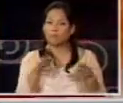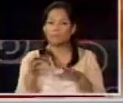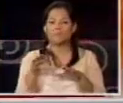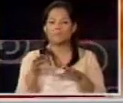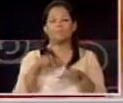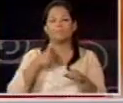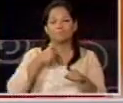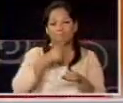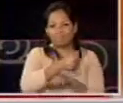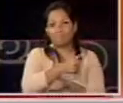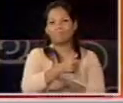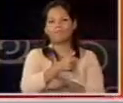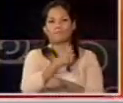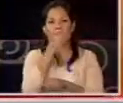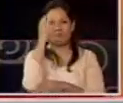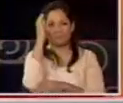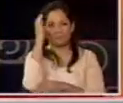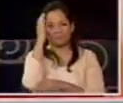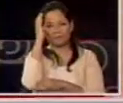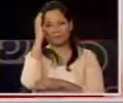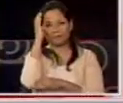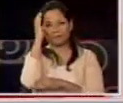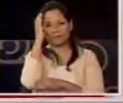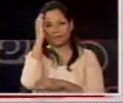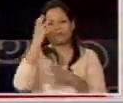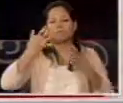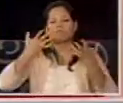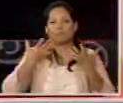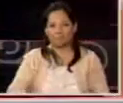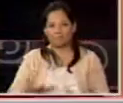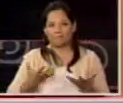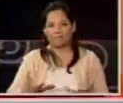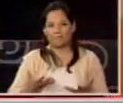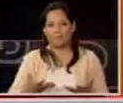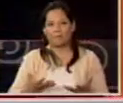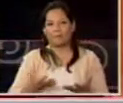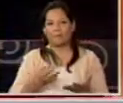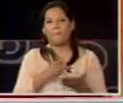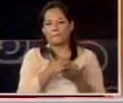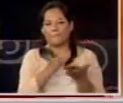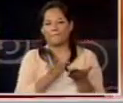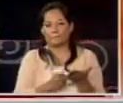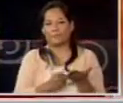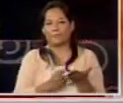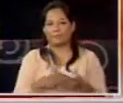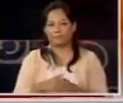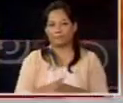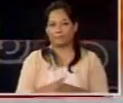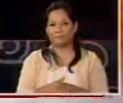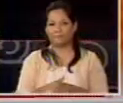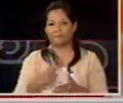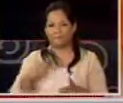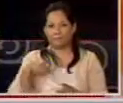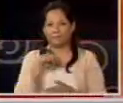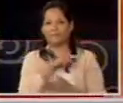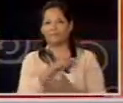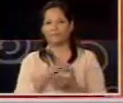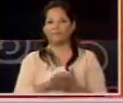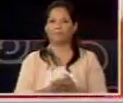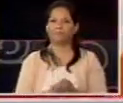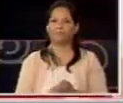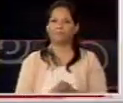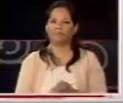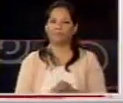Corona pa rin ay may kasalanan. Yun po ang mabigat dun sa kalagayan namin po ngayon. Hindi po ba medyo